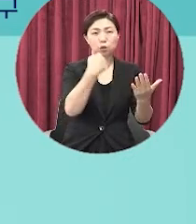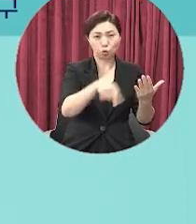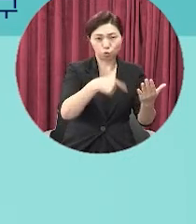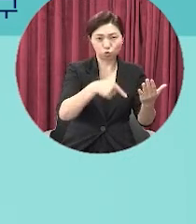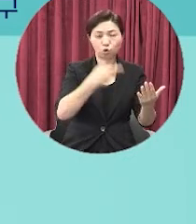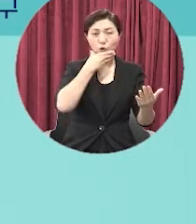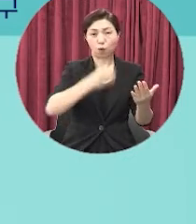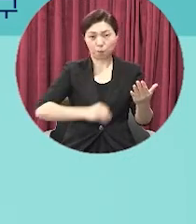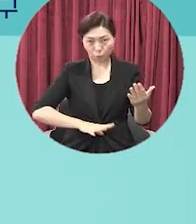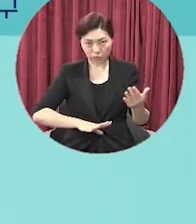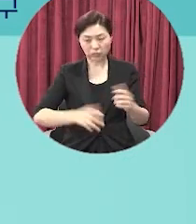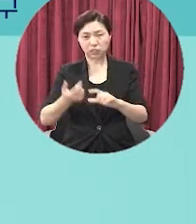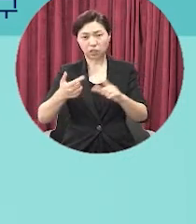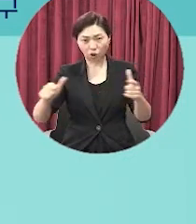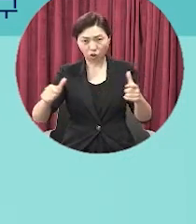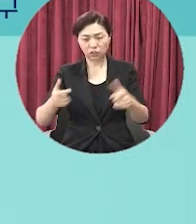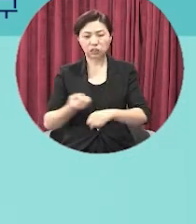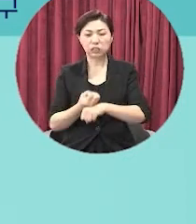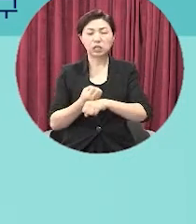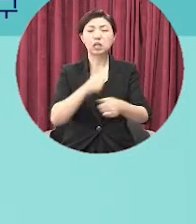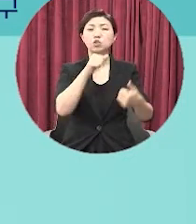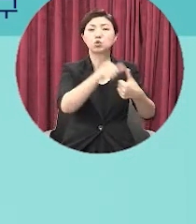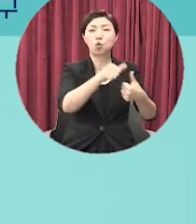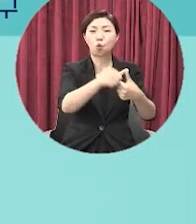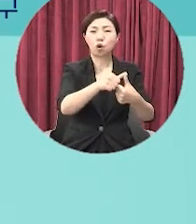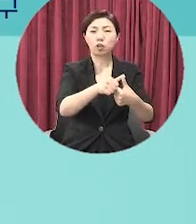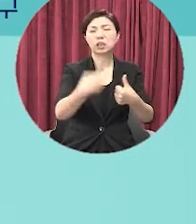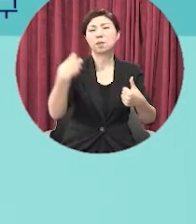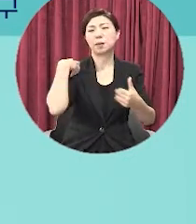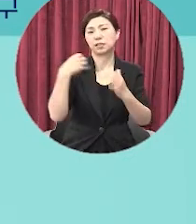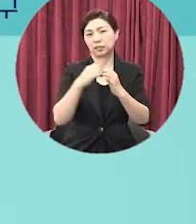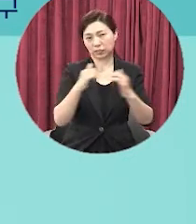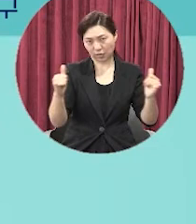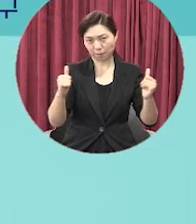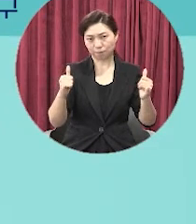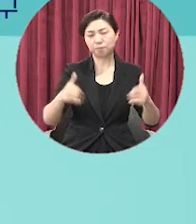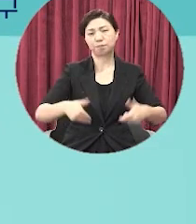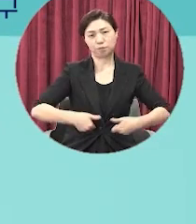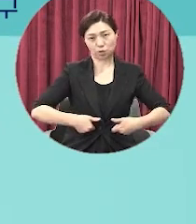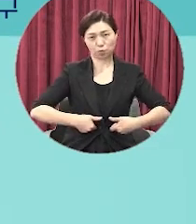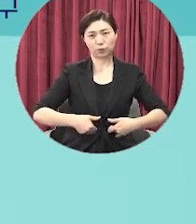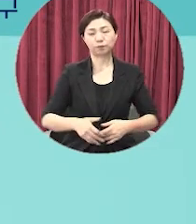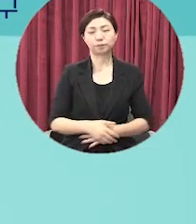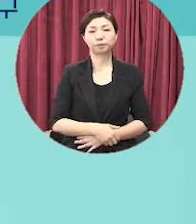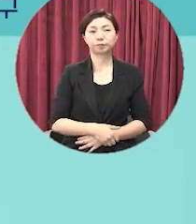어린 지 않은 역할을 하게끔 하는 방안에 고 만들었습니다